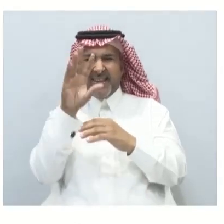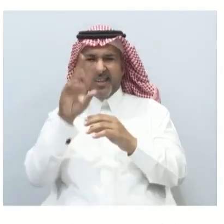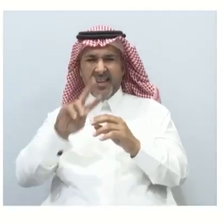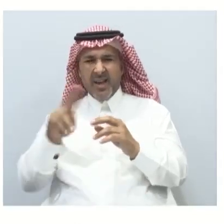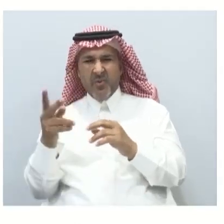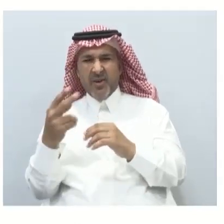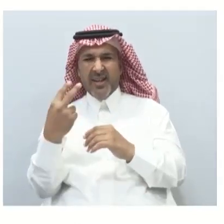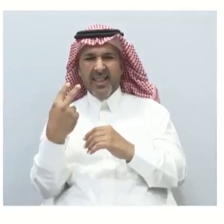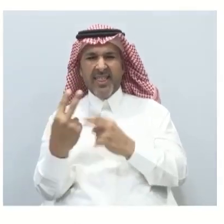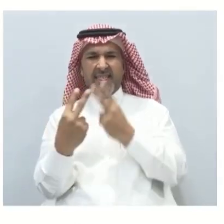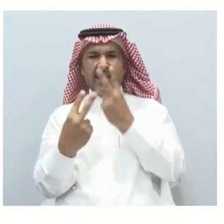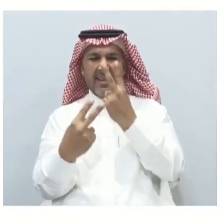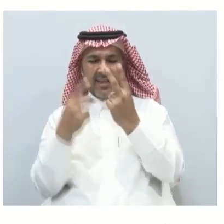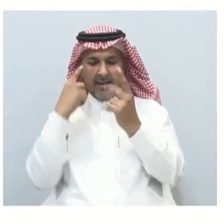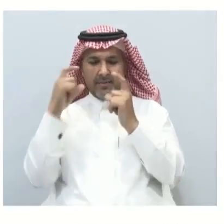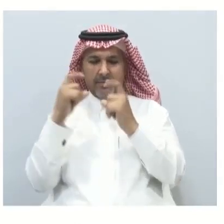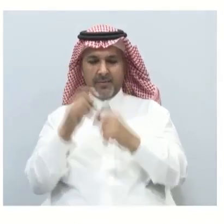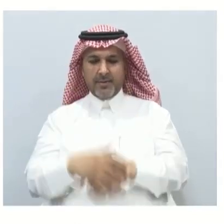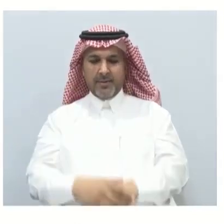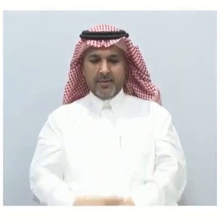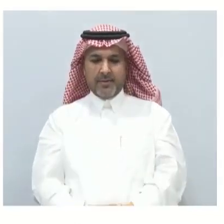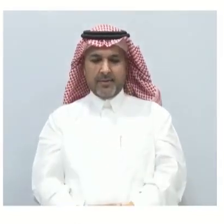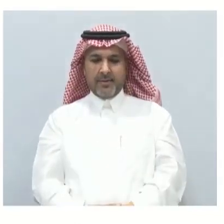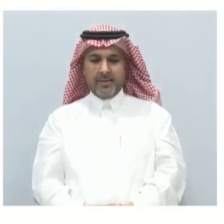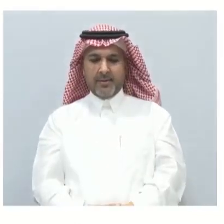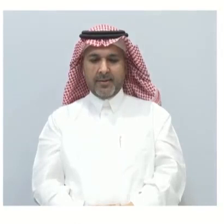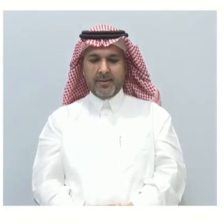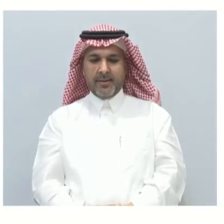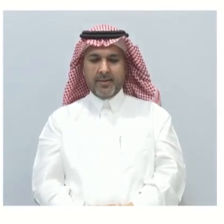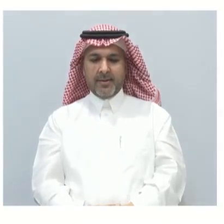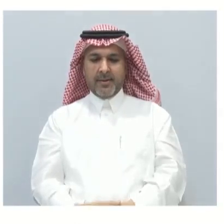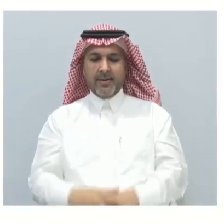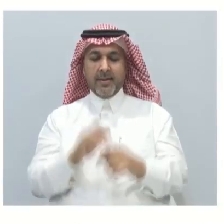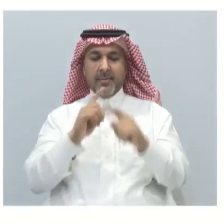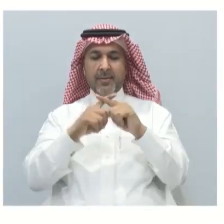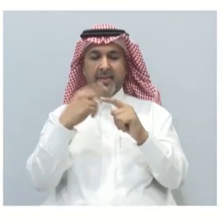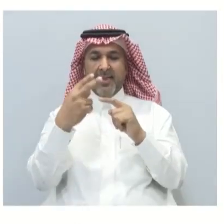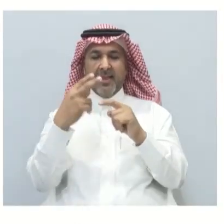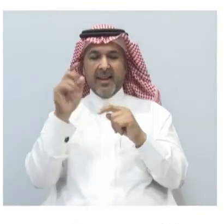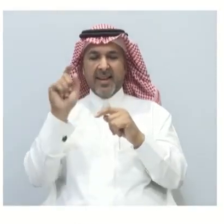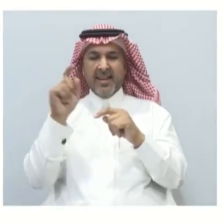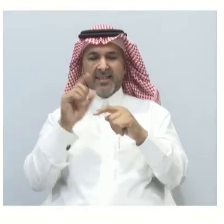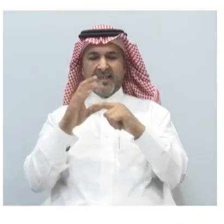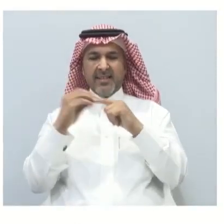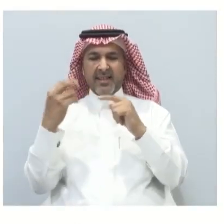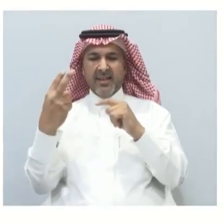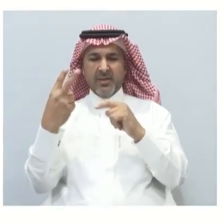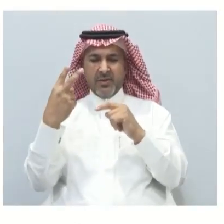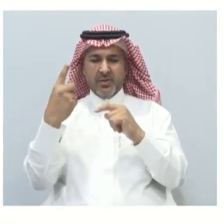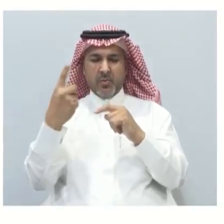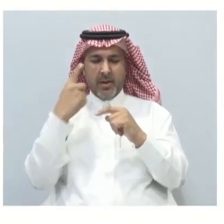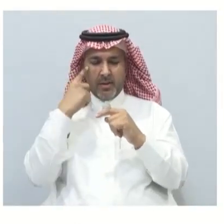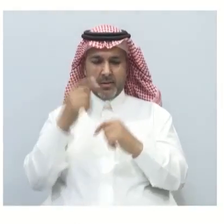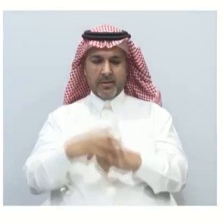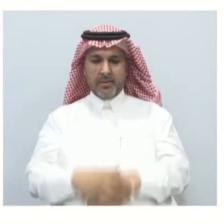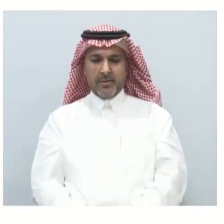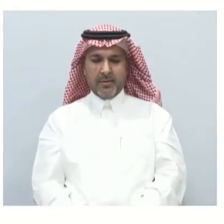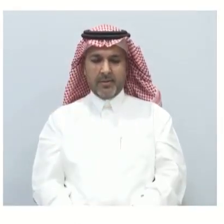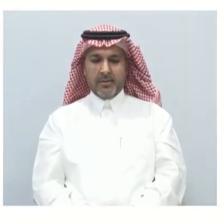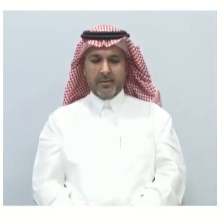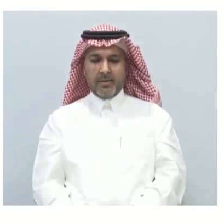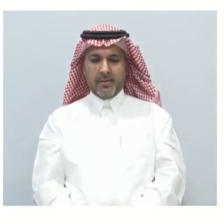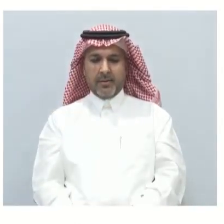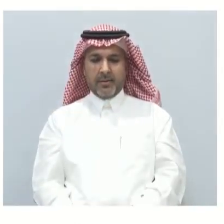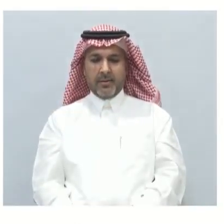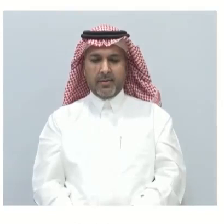فانت بتقول عندك في الطرف الاول 5 وفي الطرف الثاني بتقول 2 ضرب 2 اكس ناقص 1 لان حولنا هذه